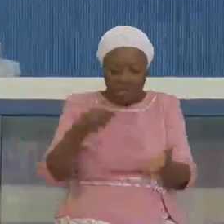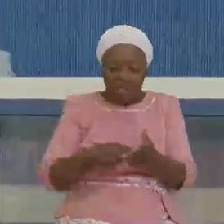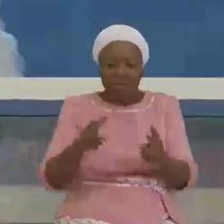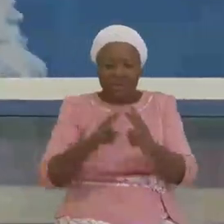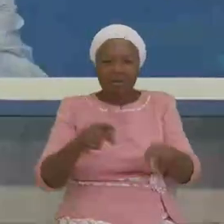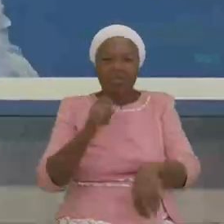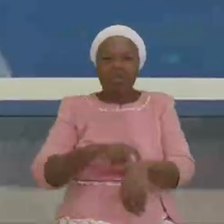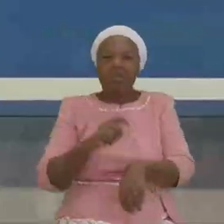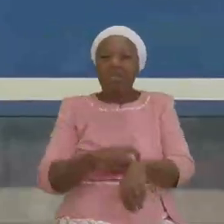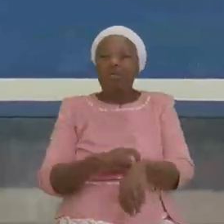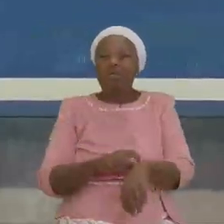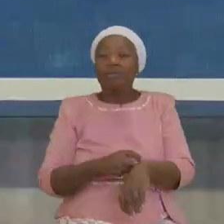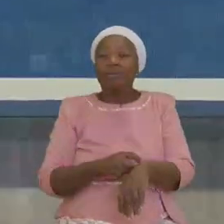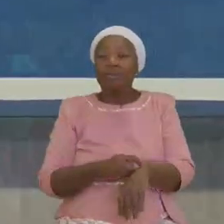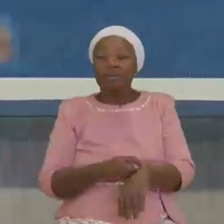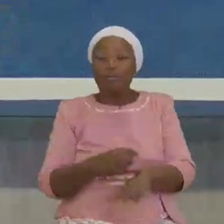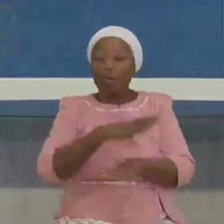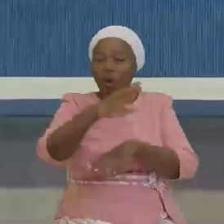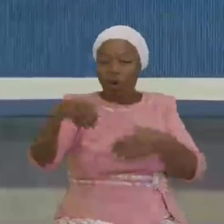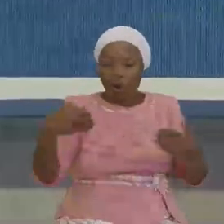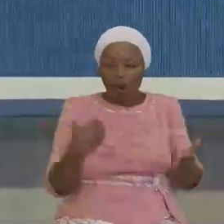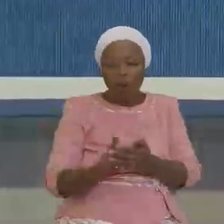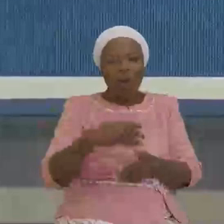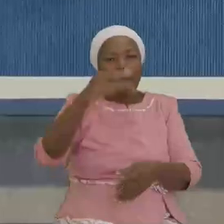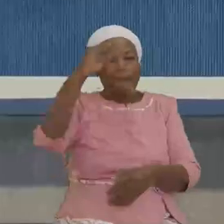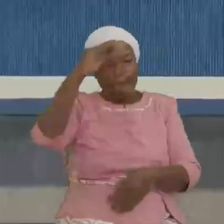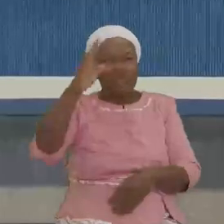soit ressuscité, jusqu'à ce moment-ci,